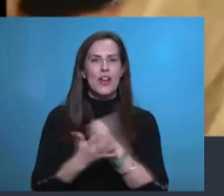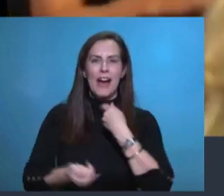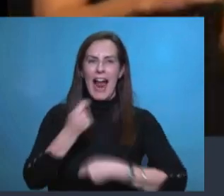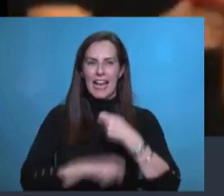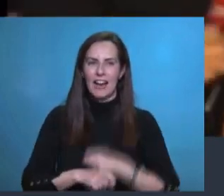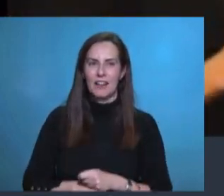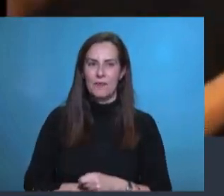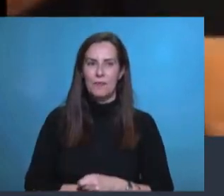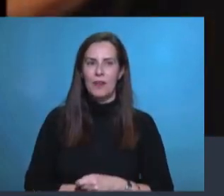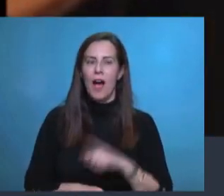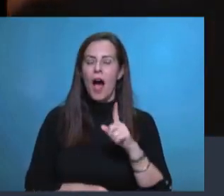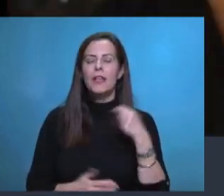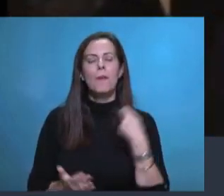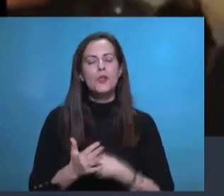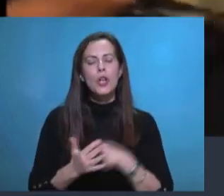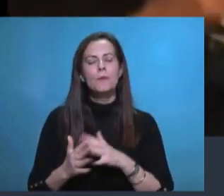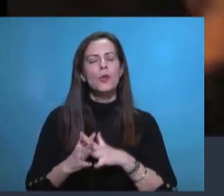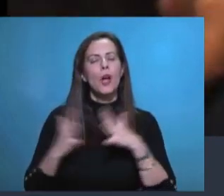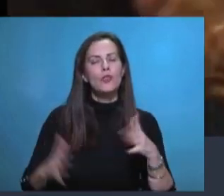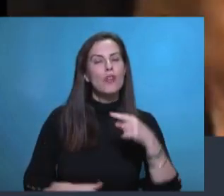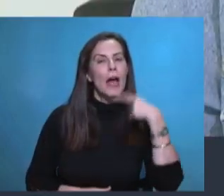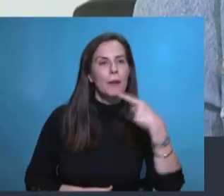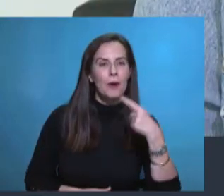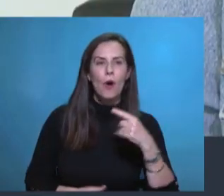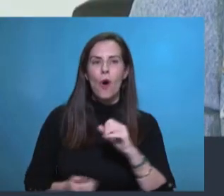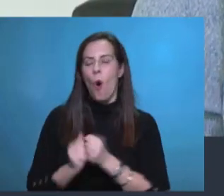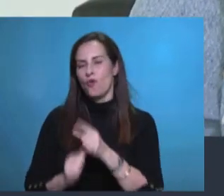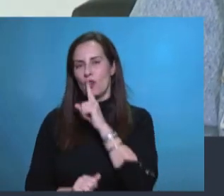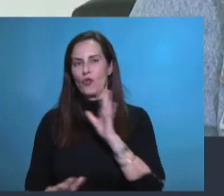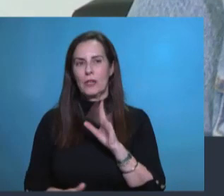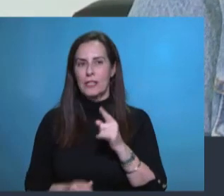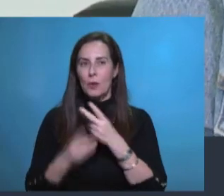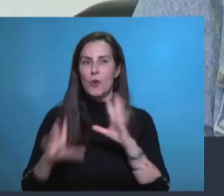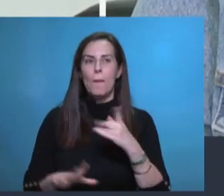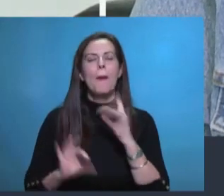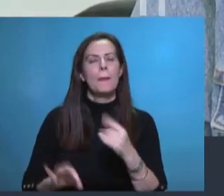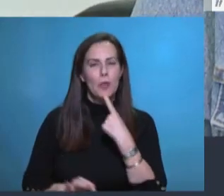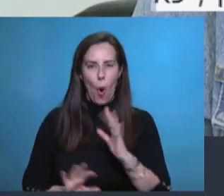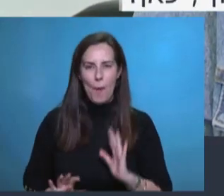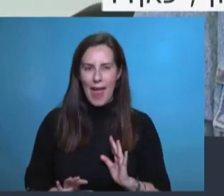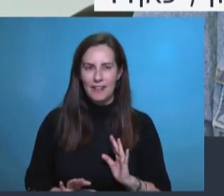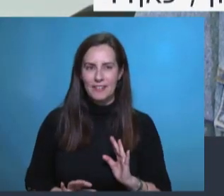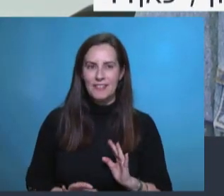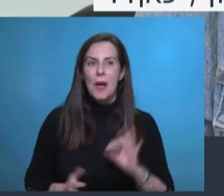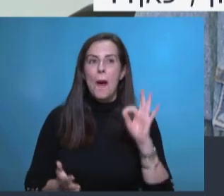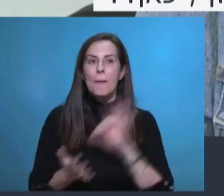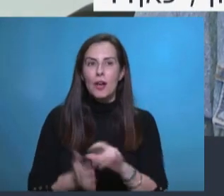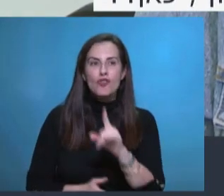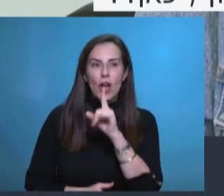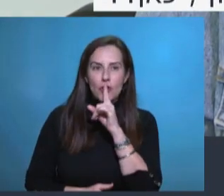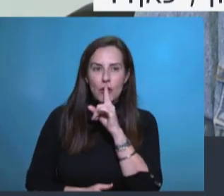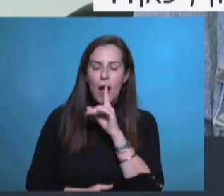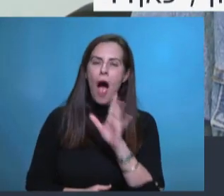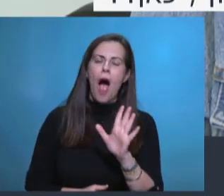משלם מחיר יותר גדול על לדבר מאשר על לשתוק, וזה לא משנה מה אמרת. ברגע שאתה שותק, אתה מעצבן